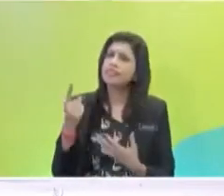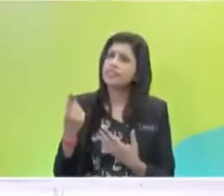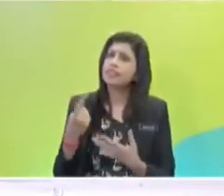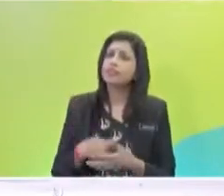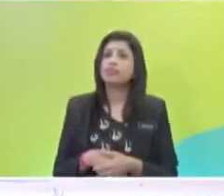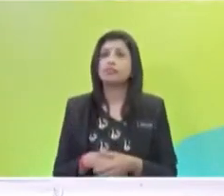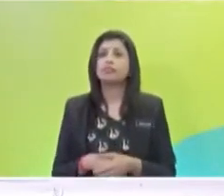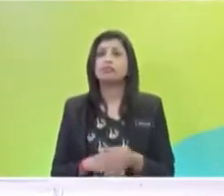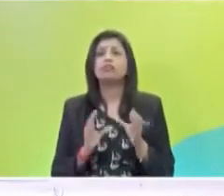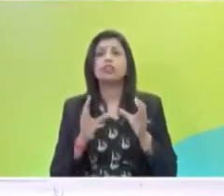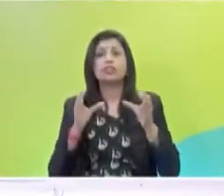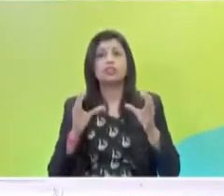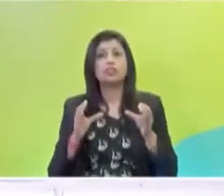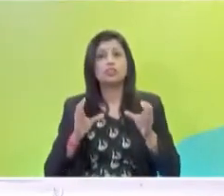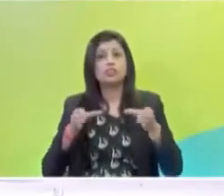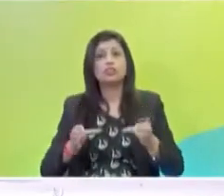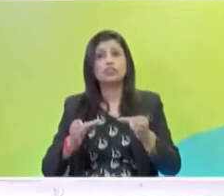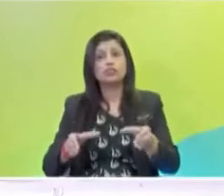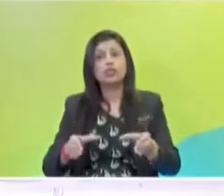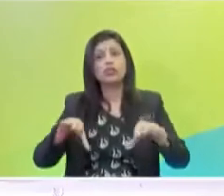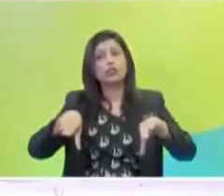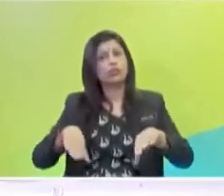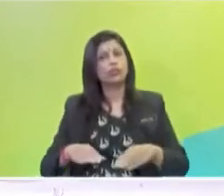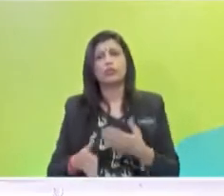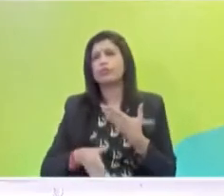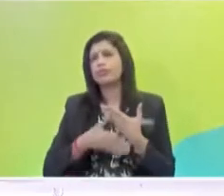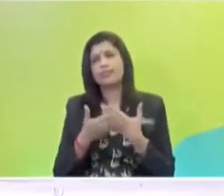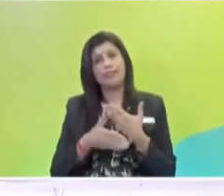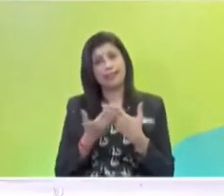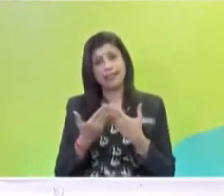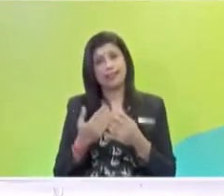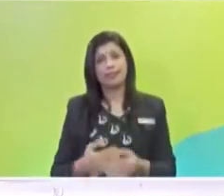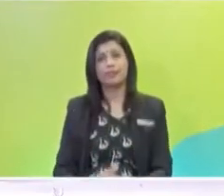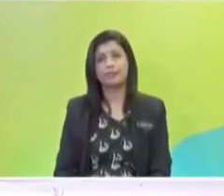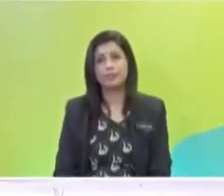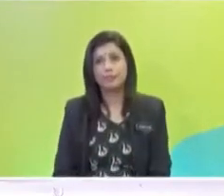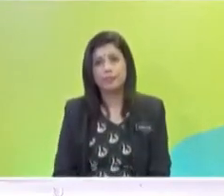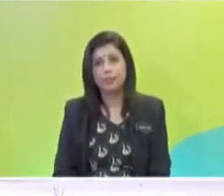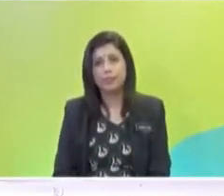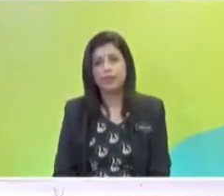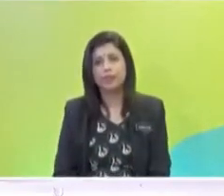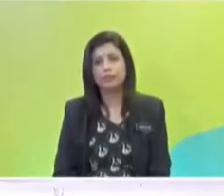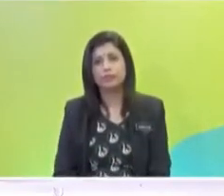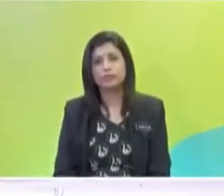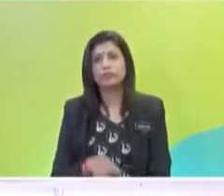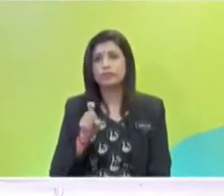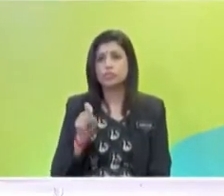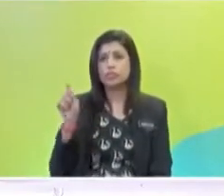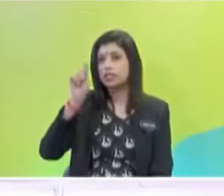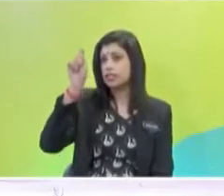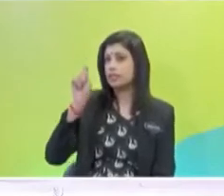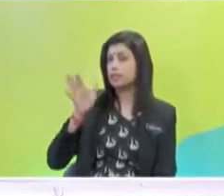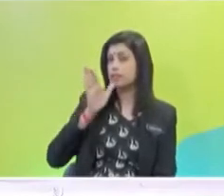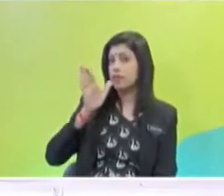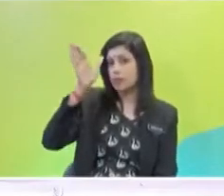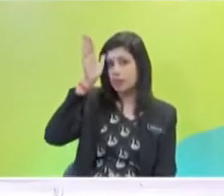cara untuk membuat rojak buah sangat mudah. Tapi yang paling penting tadi, macam Abang Din kata, mesti dapatkan bimbingan